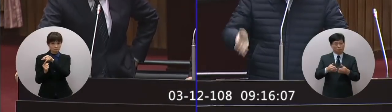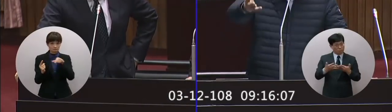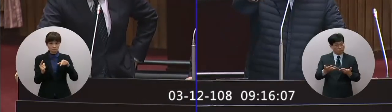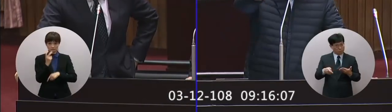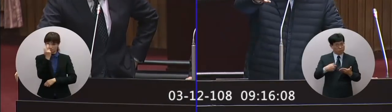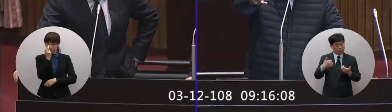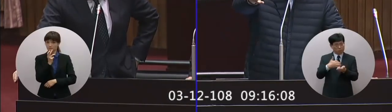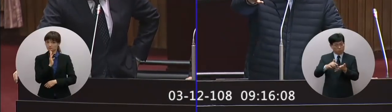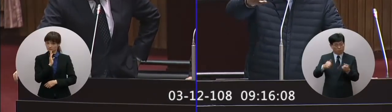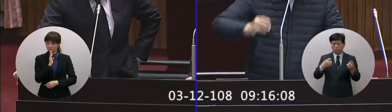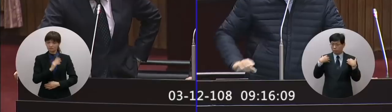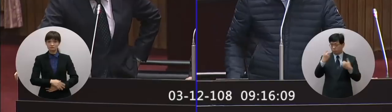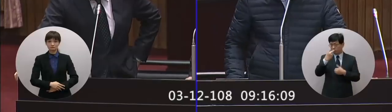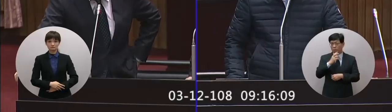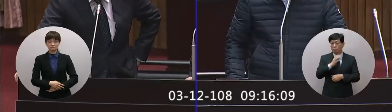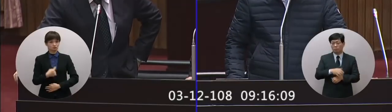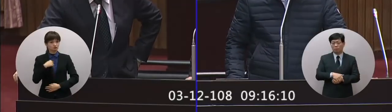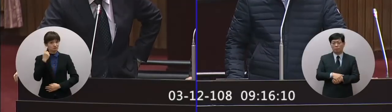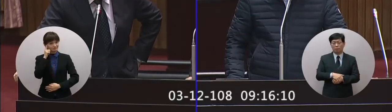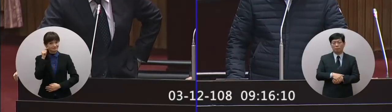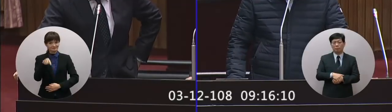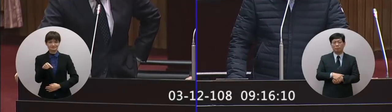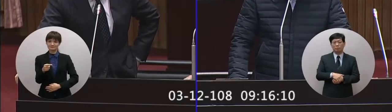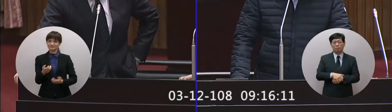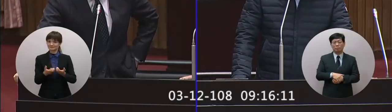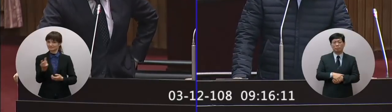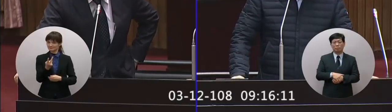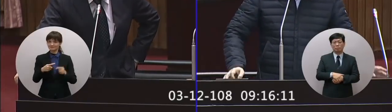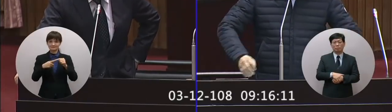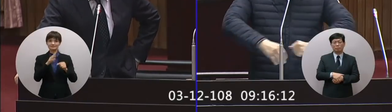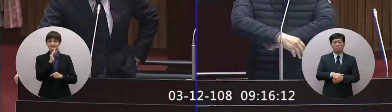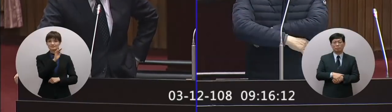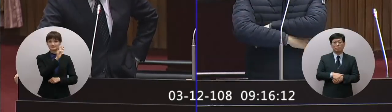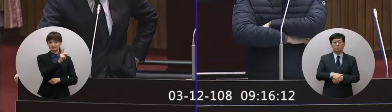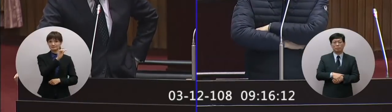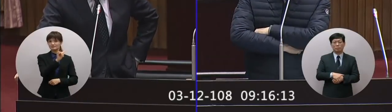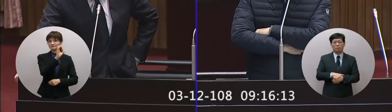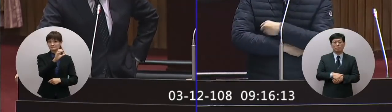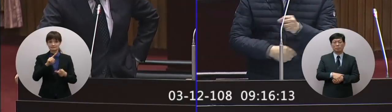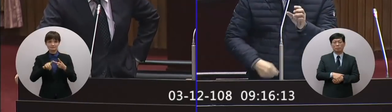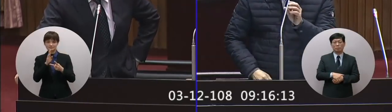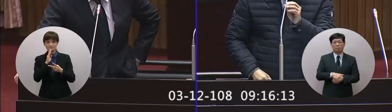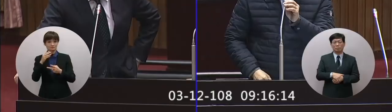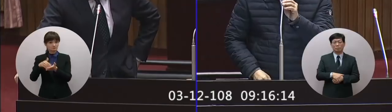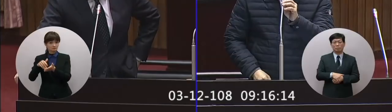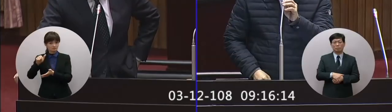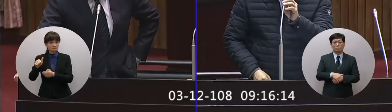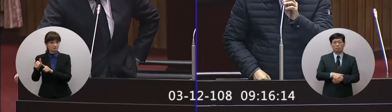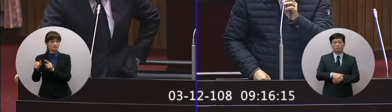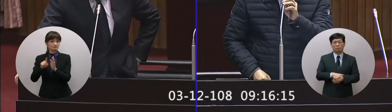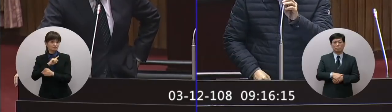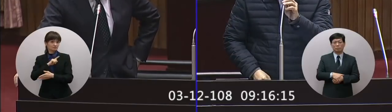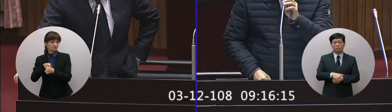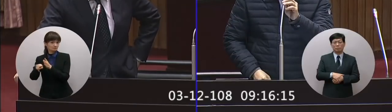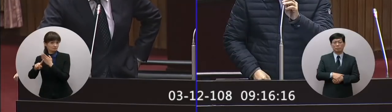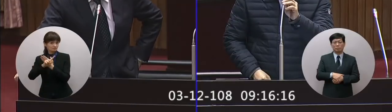要吗？会计师也你管的。 那我想这个两个部分，一个是做 KYC， 一个是会计师本于他的专业，他们在